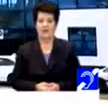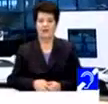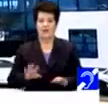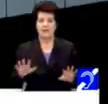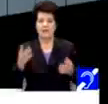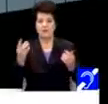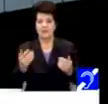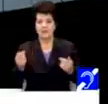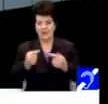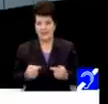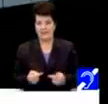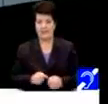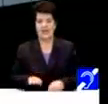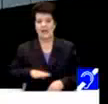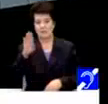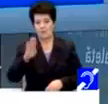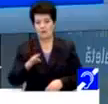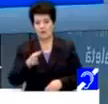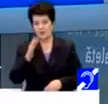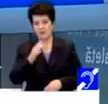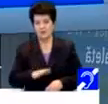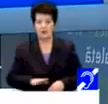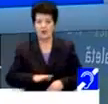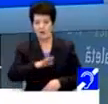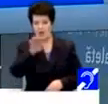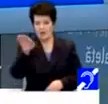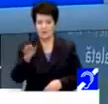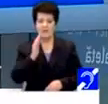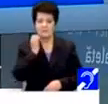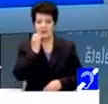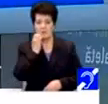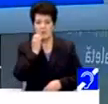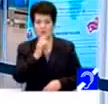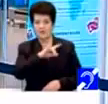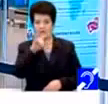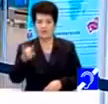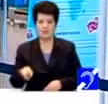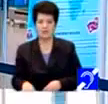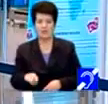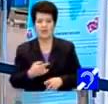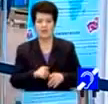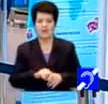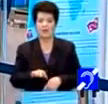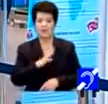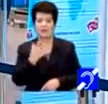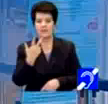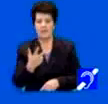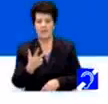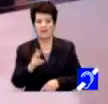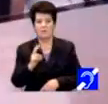Incident pe aeroportul Chișinău. O aeronavă a companiei FlyOne, care zbura spre Moscova, a decolat de pe o pistă pe care se aflau trei